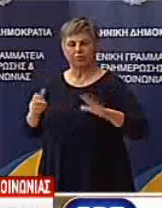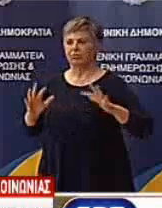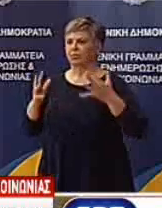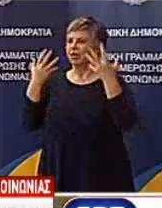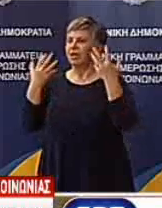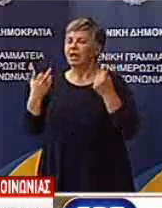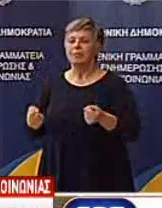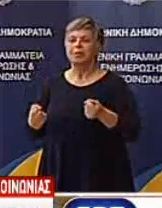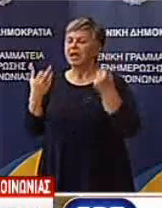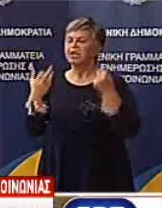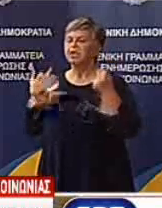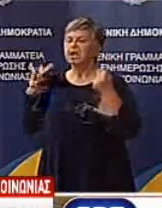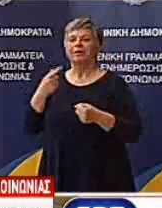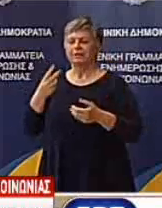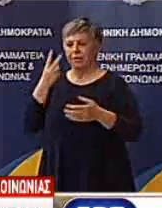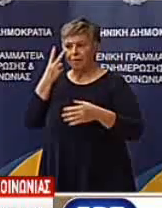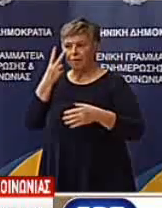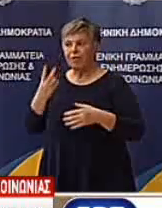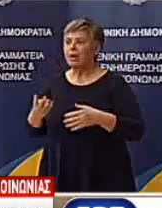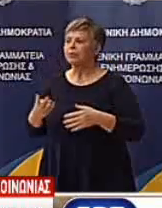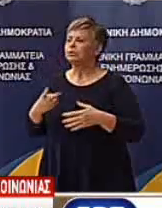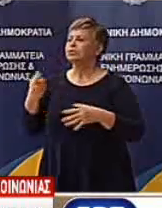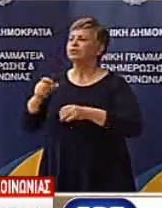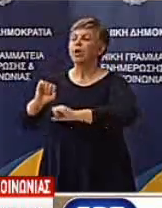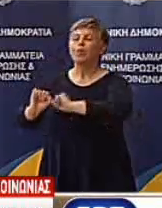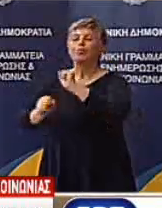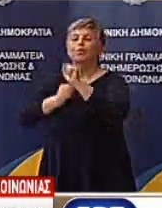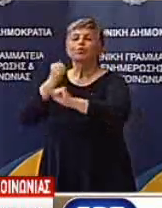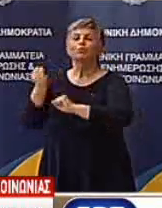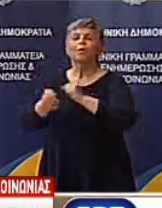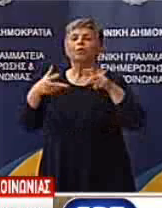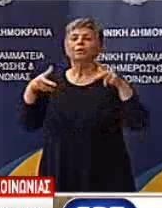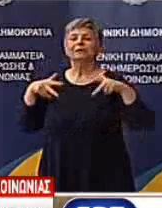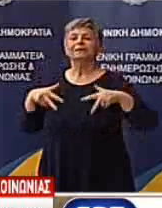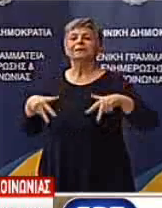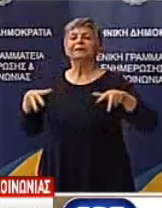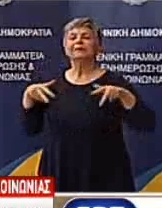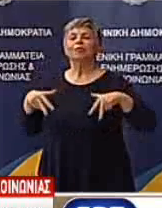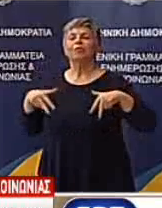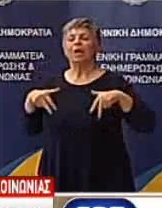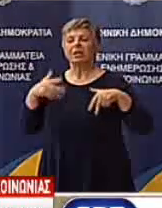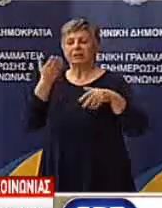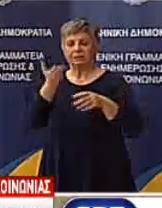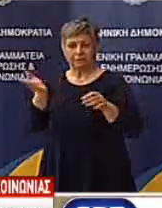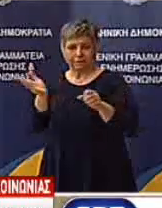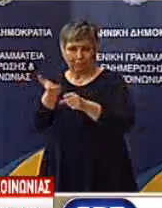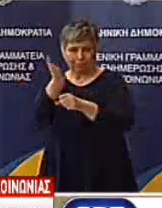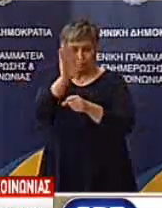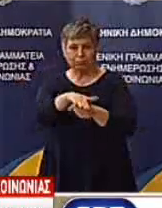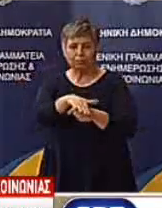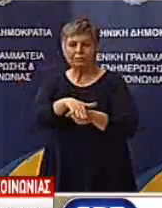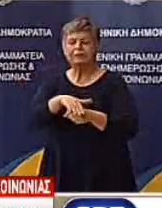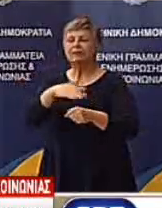να υπονομευθεί η κυβέρνηση, να πέσει η κυβέρνηση, να πάμε σε κάποια οικουμενική, να πάμε σε κάποιο άλλο σχήμα, και αν μέσα σε όλο